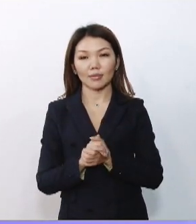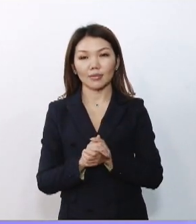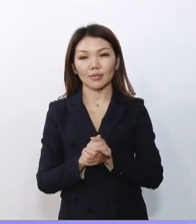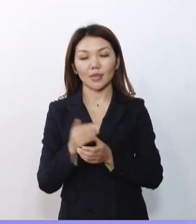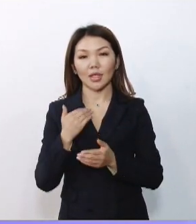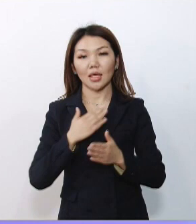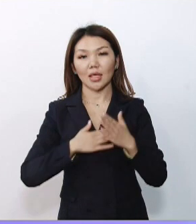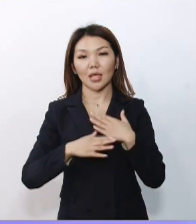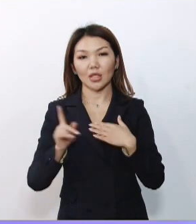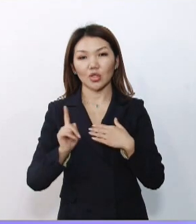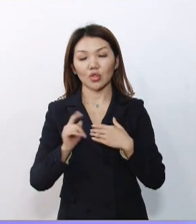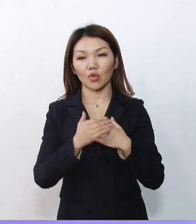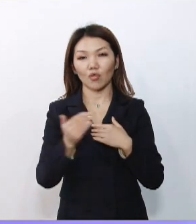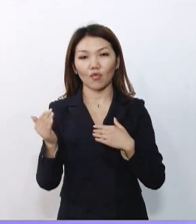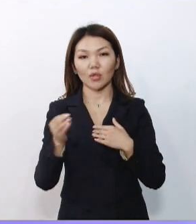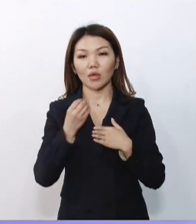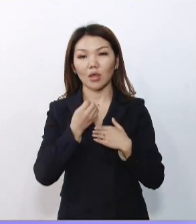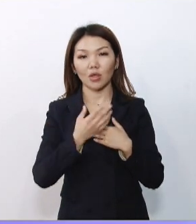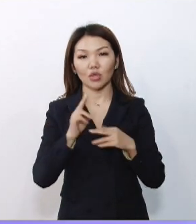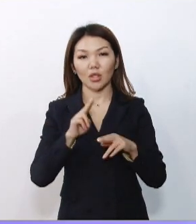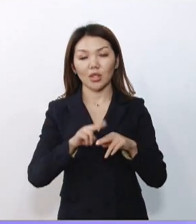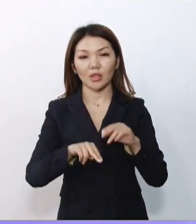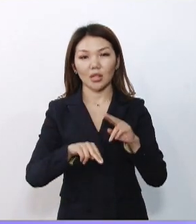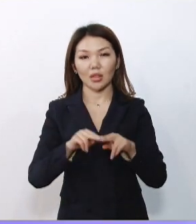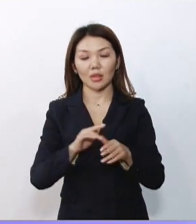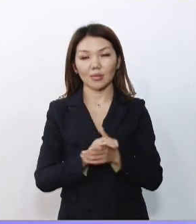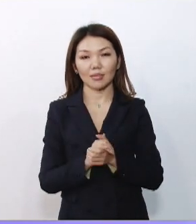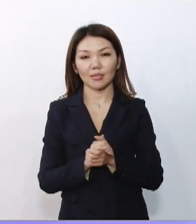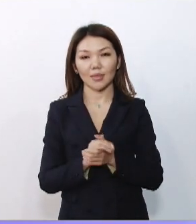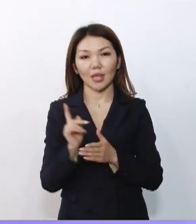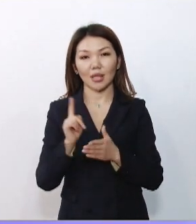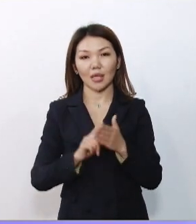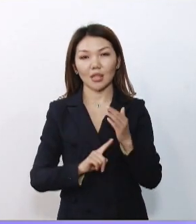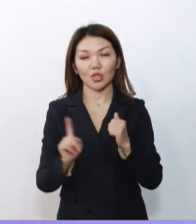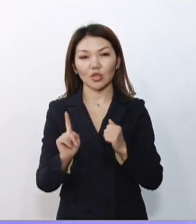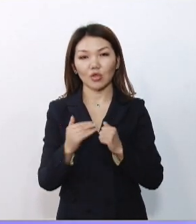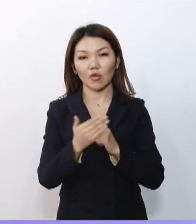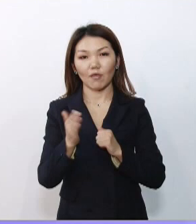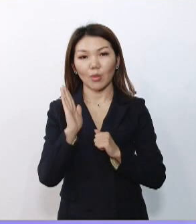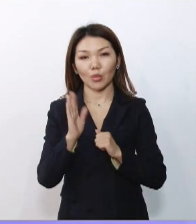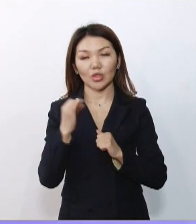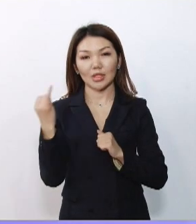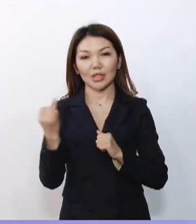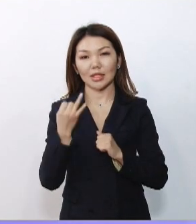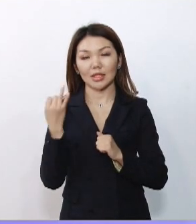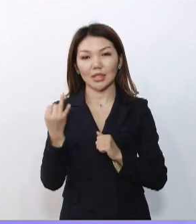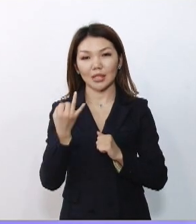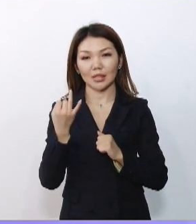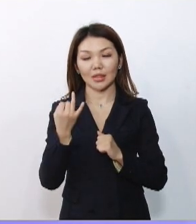Я рада, что у вас хорошее настроение. Надеюсь, что вам будет интересно на